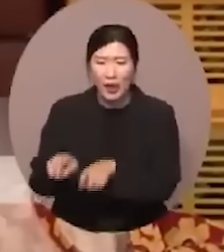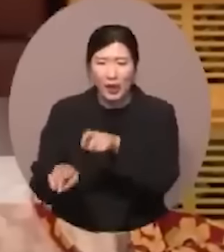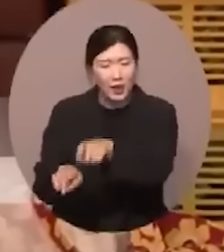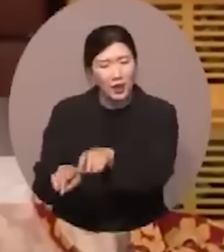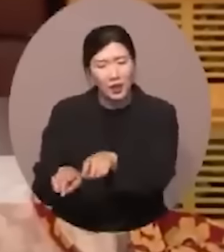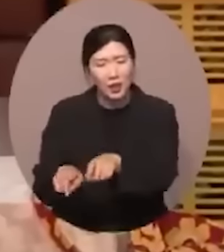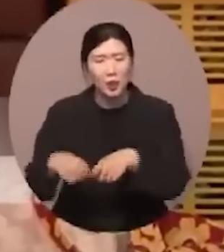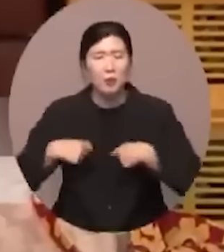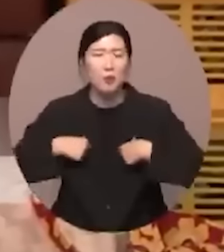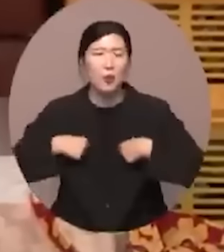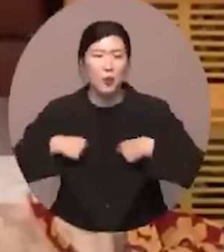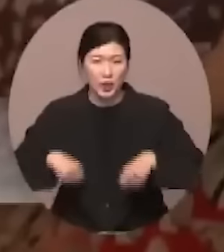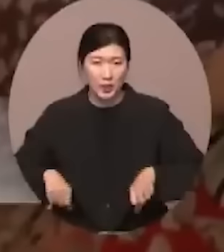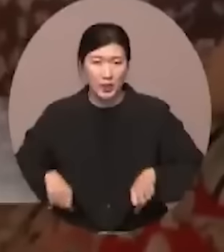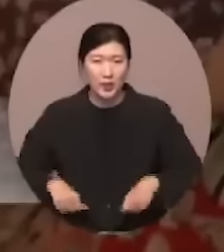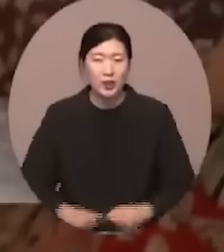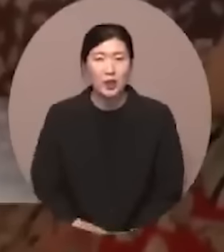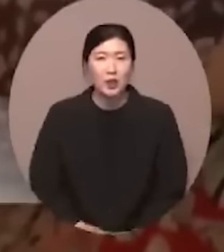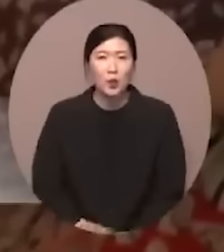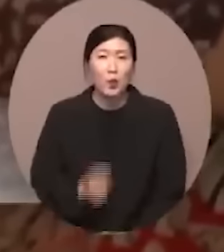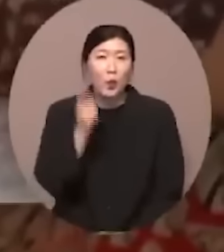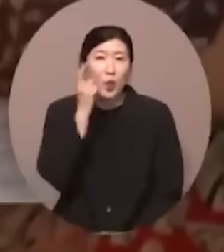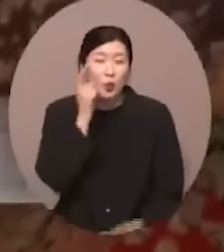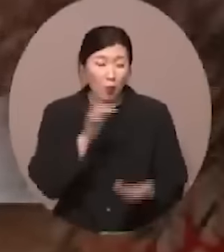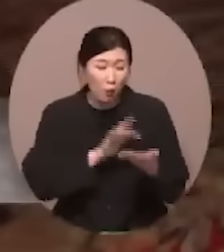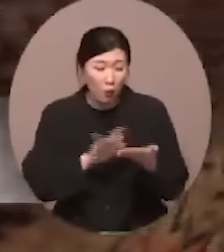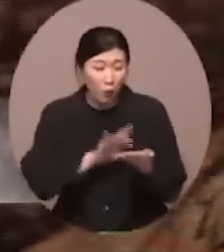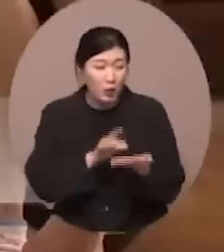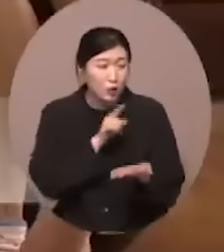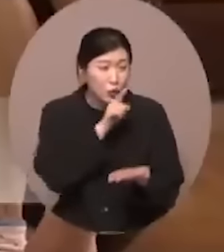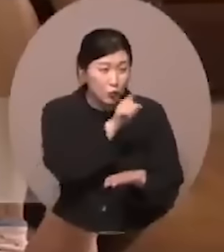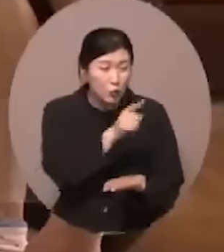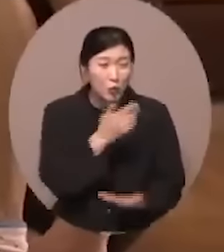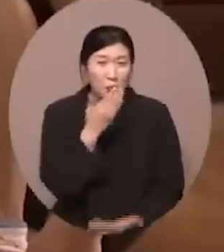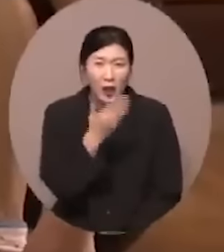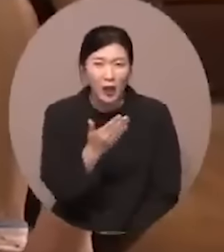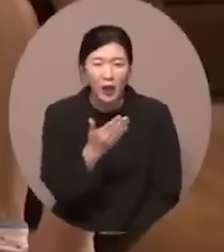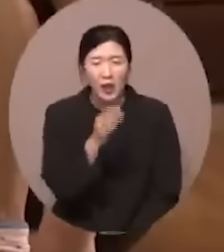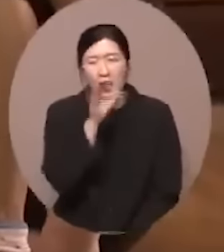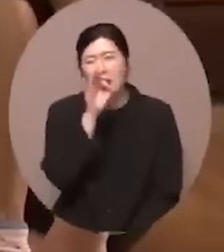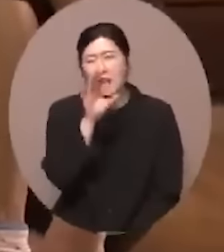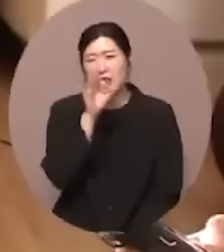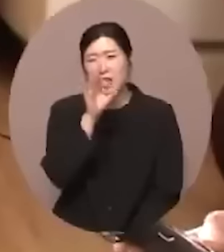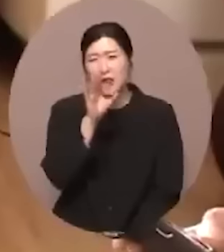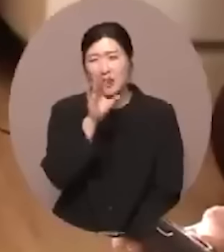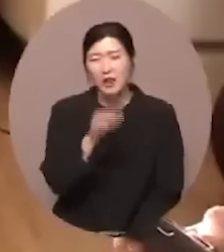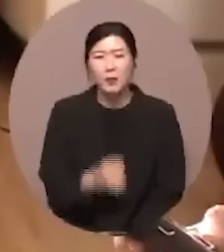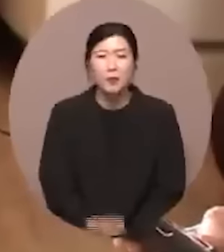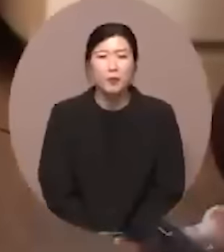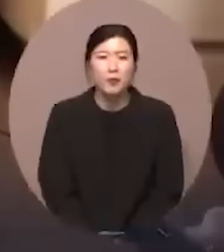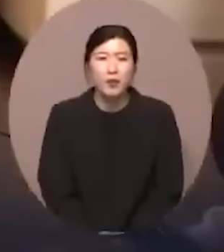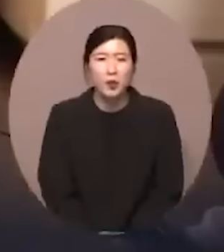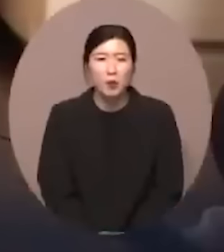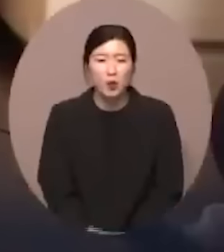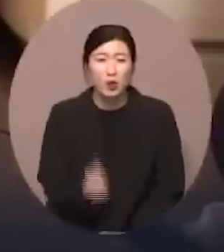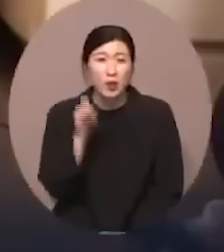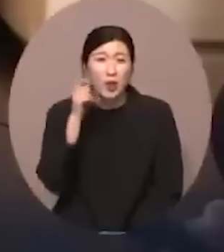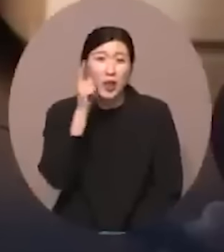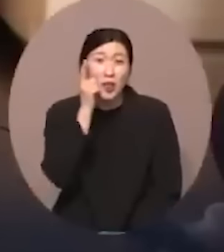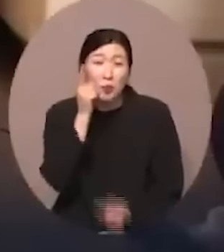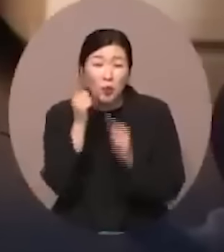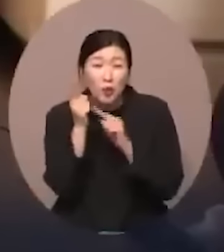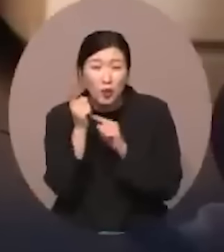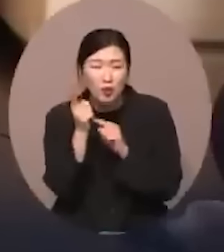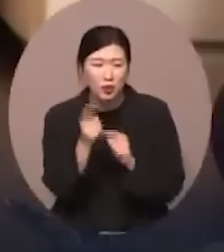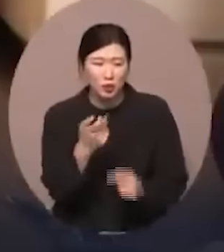않습니다. 어르신 홀로 온라인 배송 서비스를 이용하는 건 사실상 불가능합니다. 동생들이 전화하고 번호를